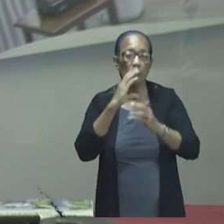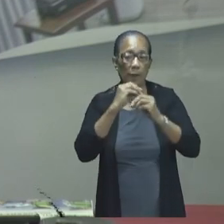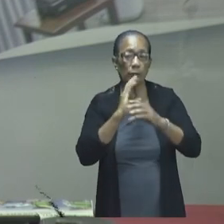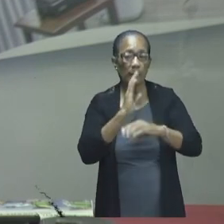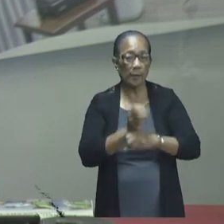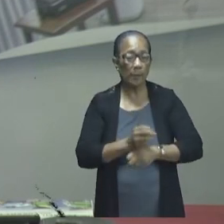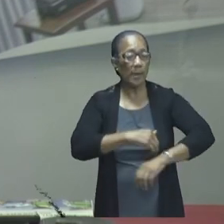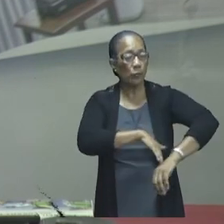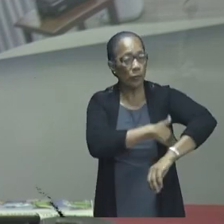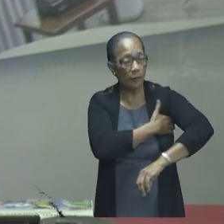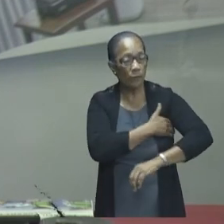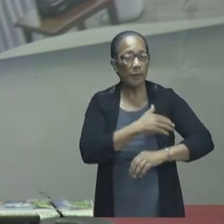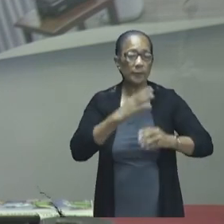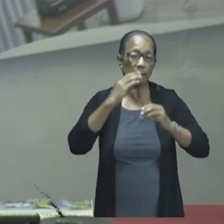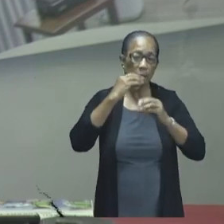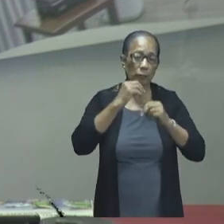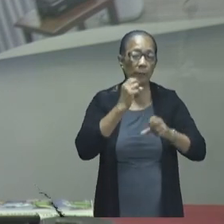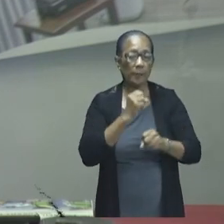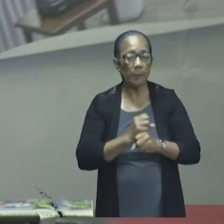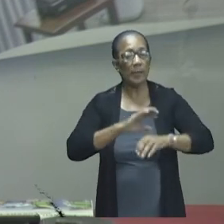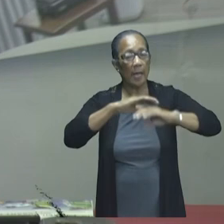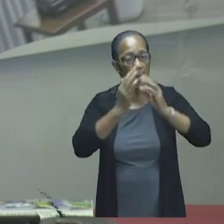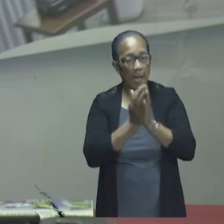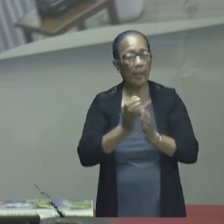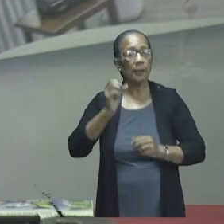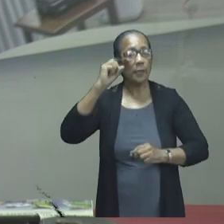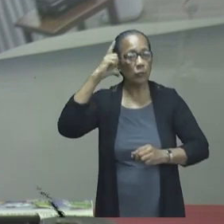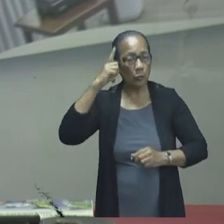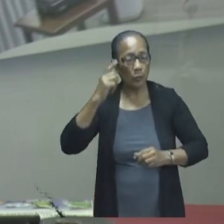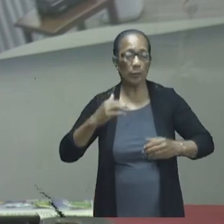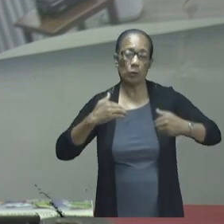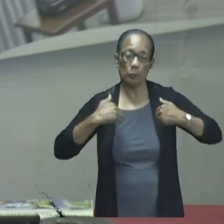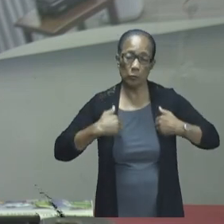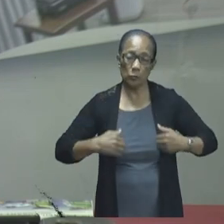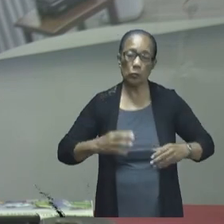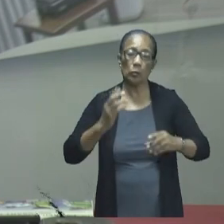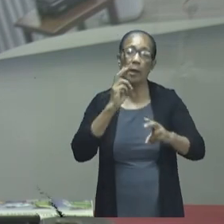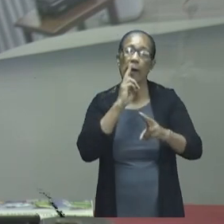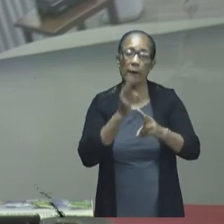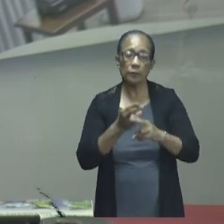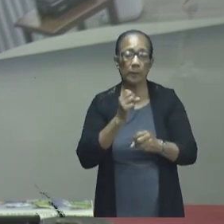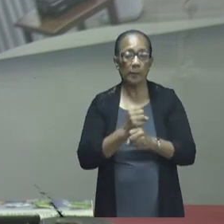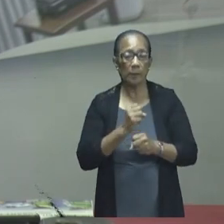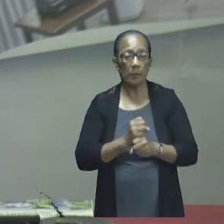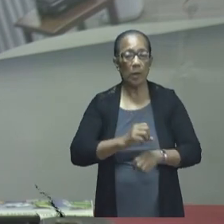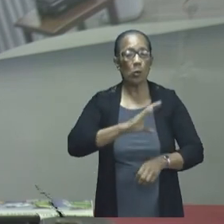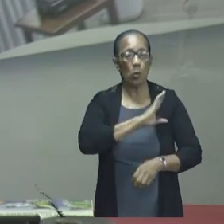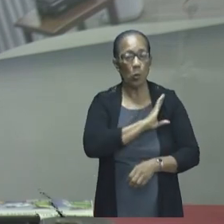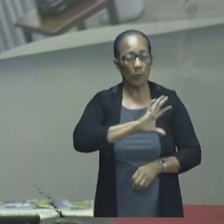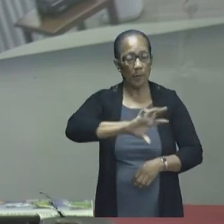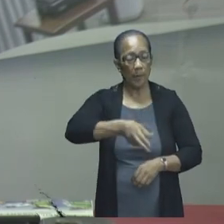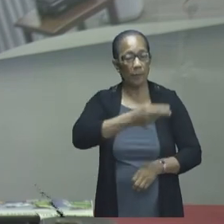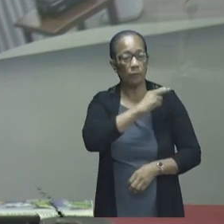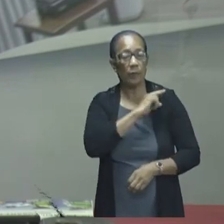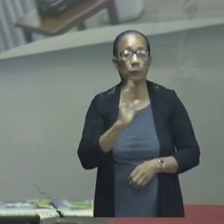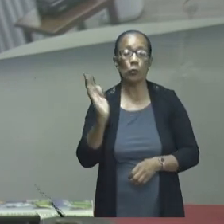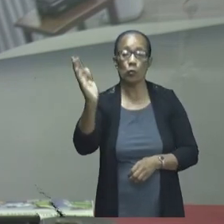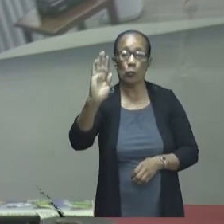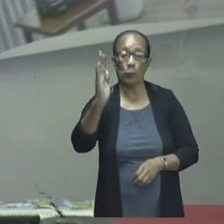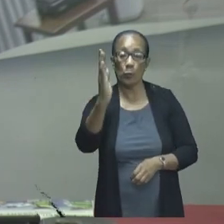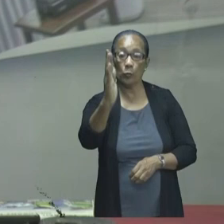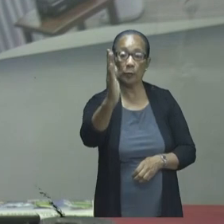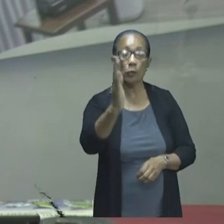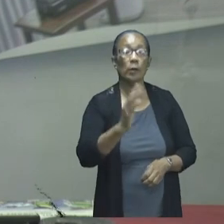universiteit gesproken met alle des kunnen hebben besproken naar de situatie kijken op met die stress commissaris mijn broek op woonde en zodoende zijn we